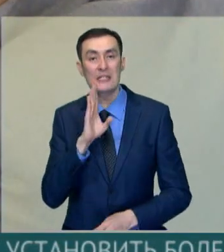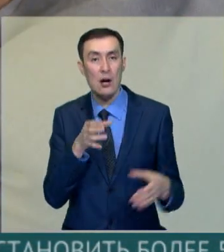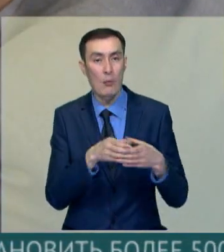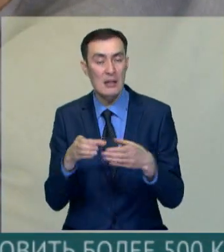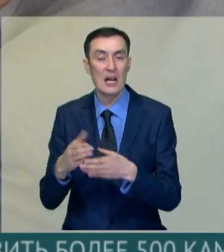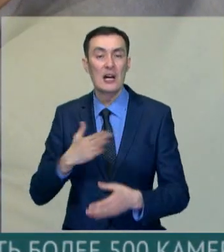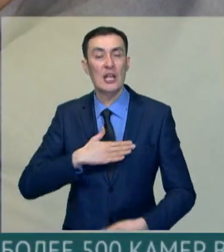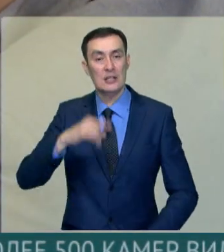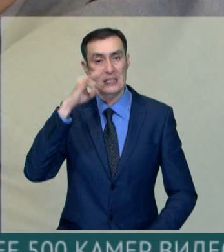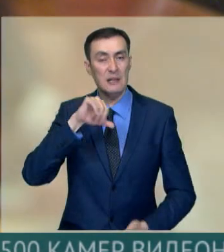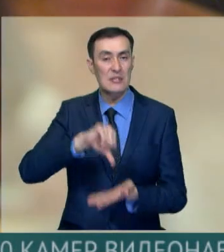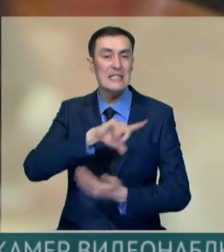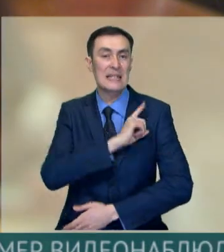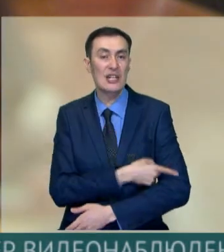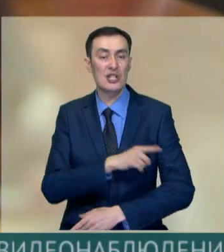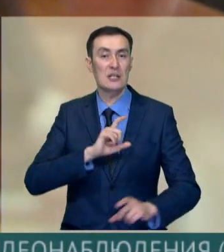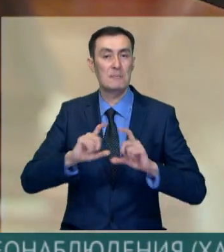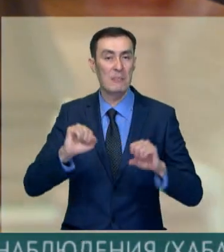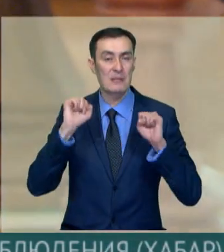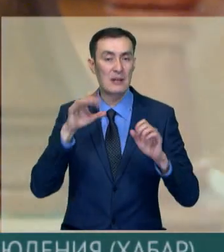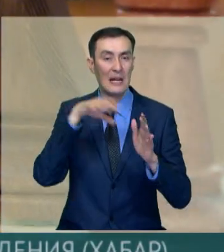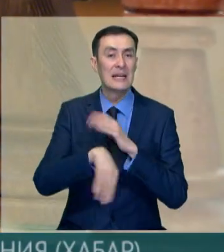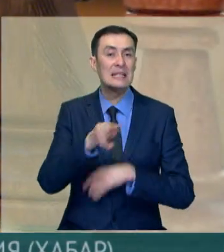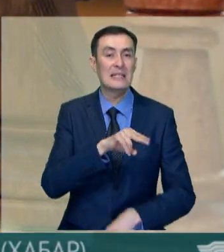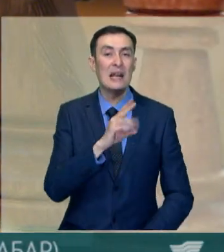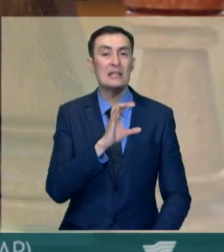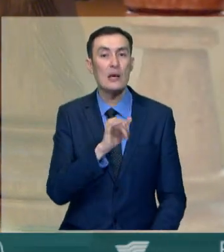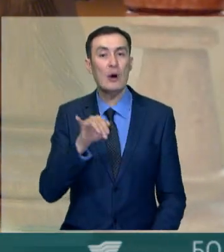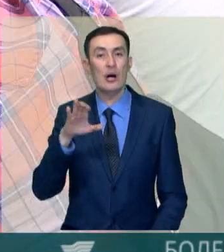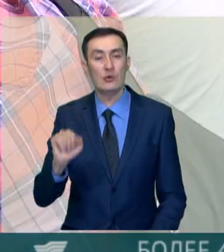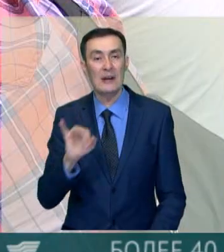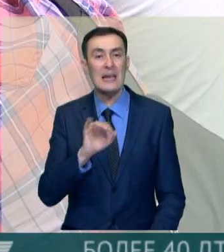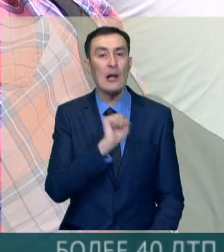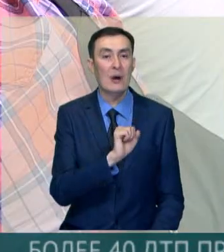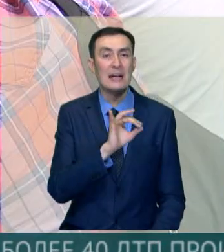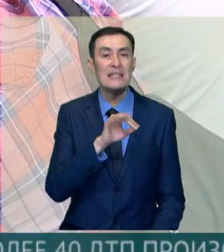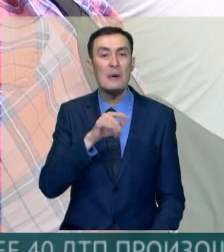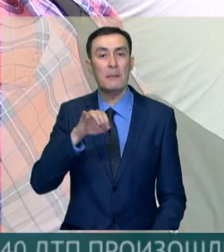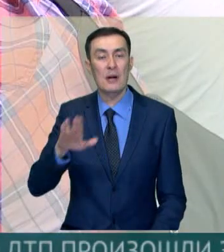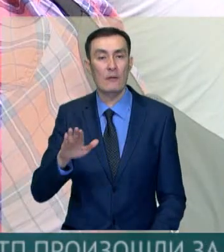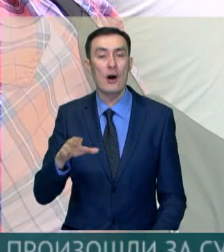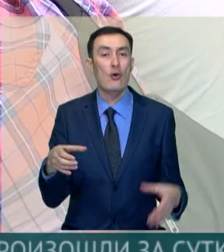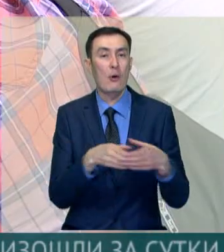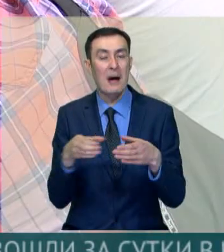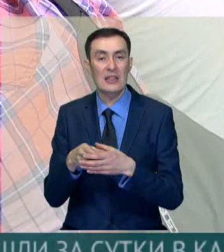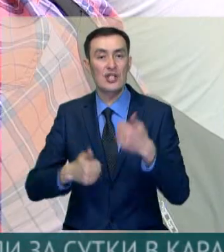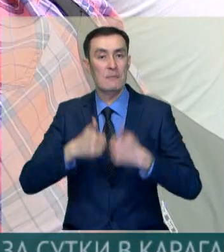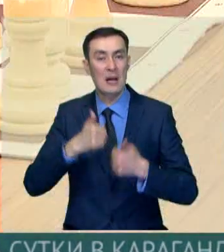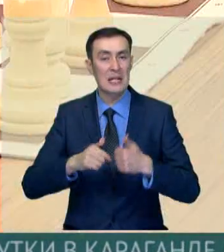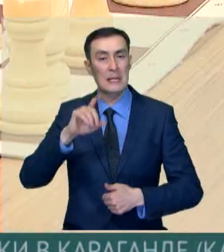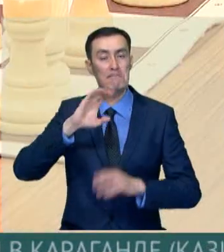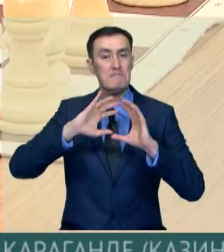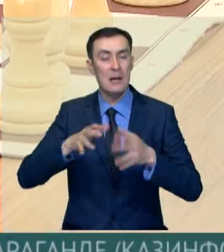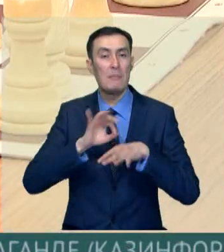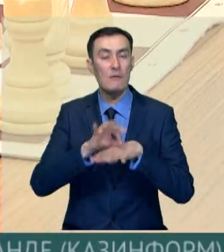Нашу страну представят сильнейшие шахматисты, в числе которых Динара Садуакасова и Ануар Исмагамбетов. Командные чемпионаты мира проходят